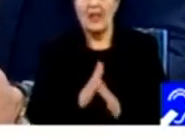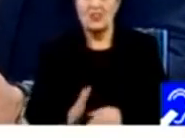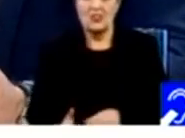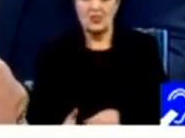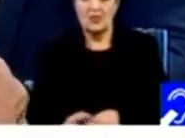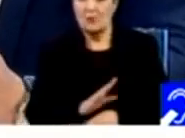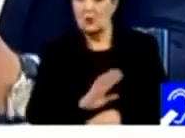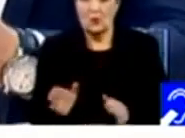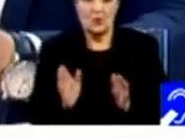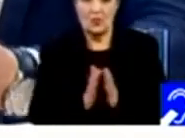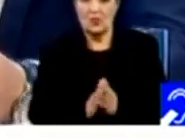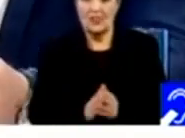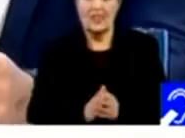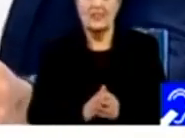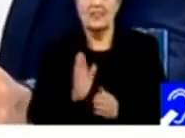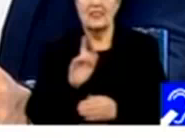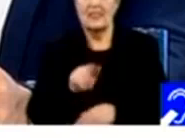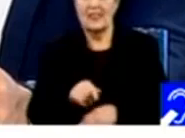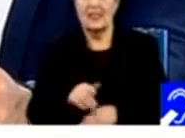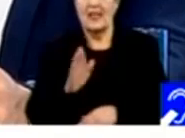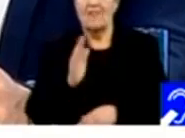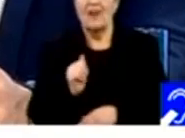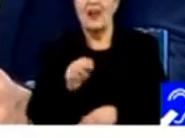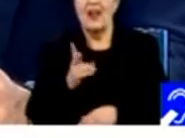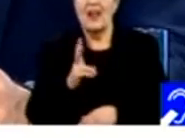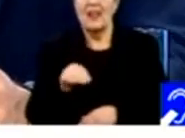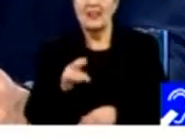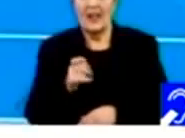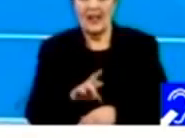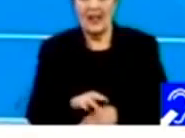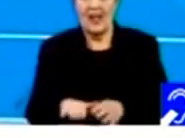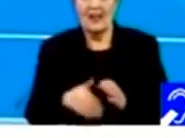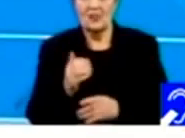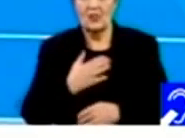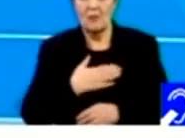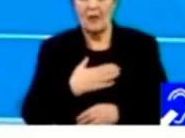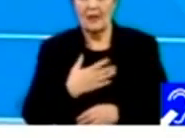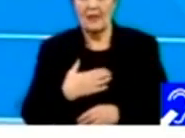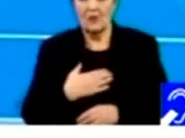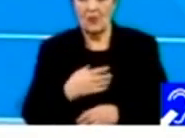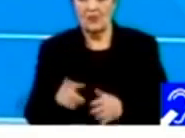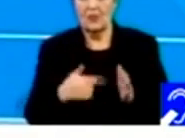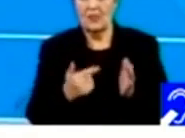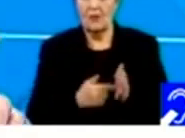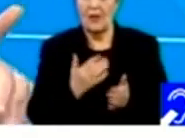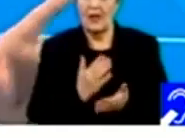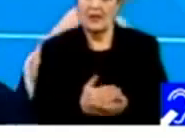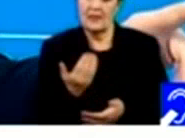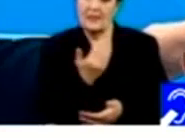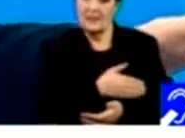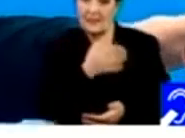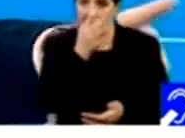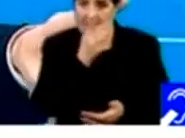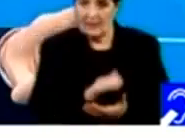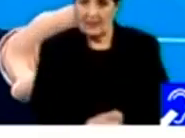există solicitare de invalidare a legilor din partea noastră. Domnule Munteanu. Acum haideți vă propun, pentru că avem și câte o întrebare din partea